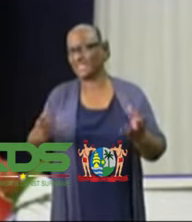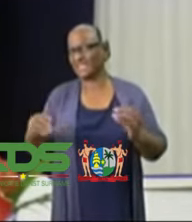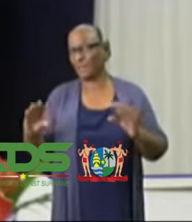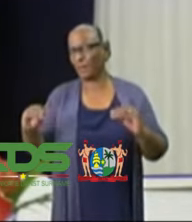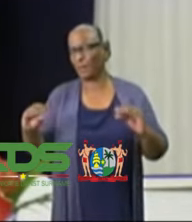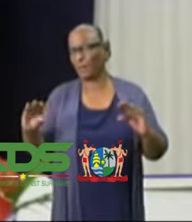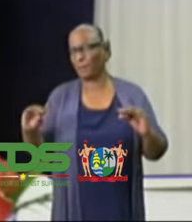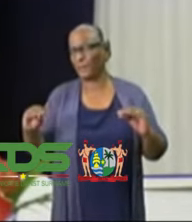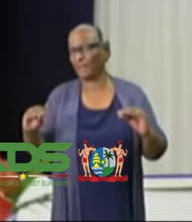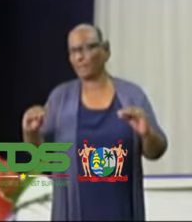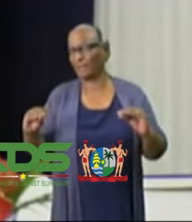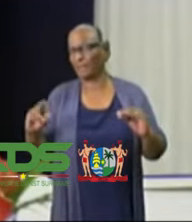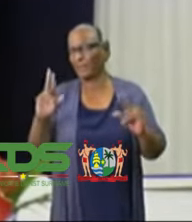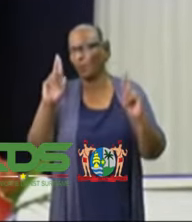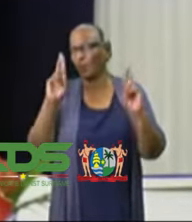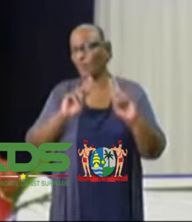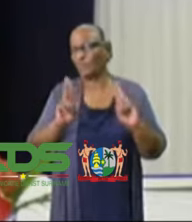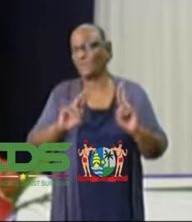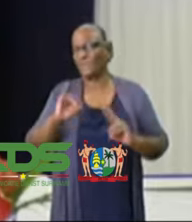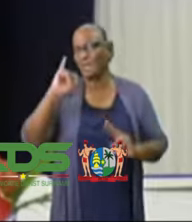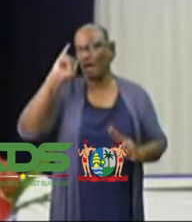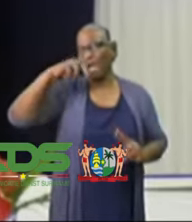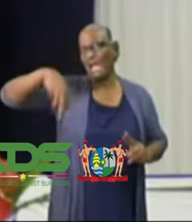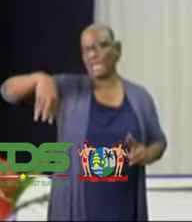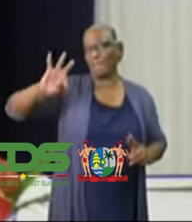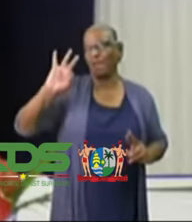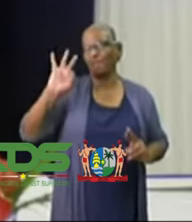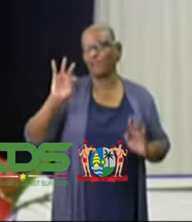IMF-programma, wat goedgekeurd is eind